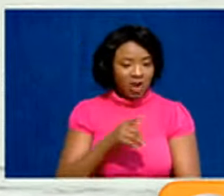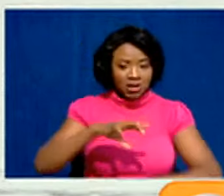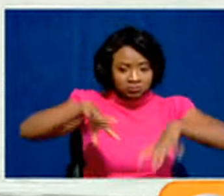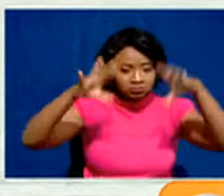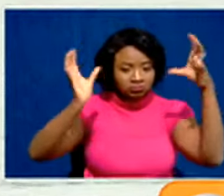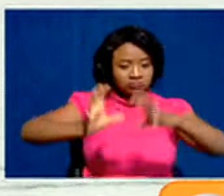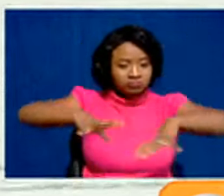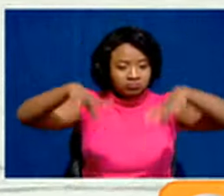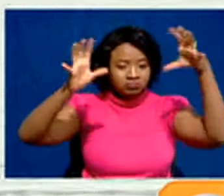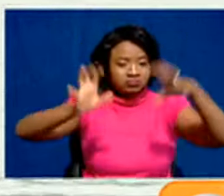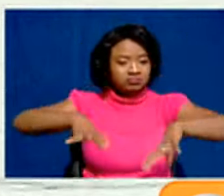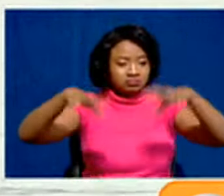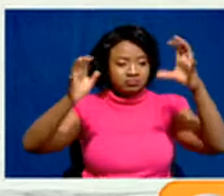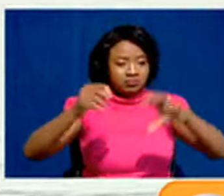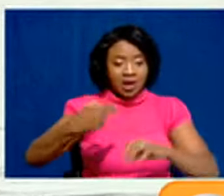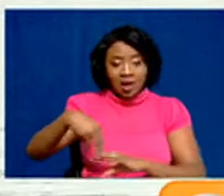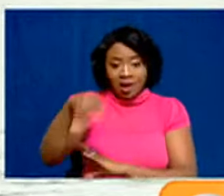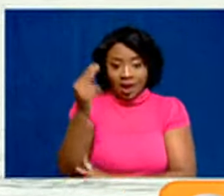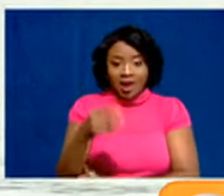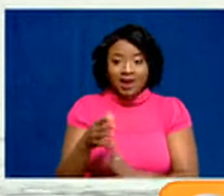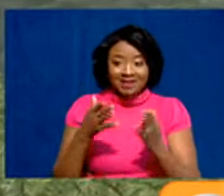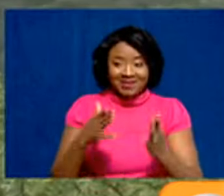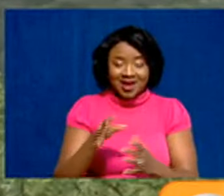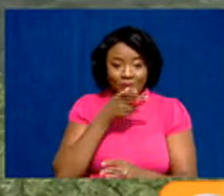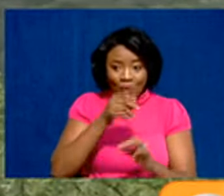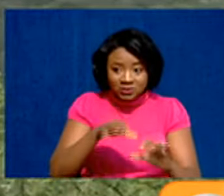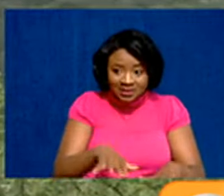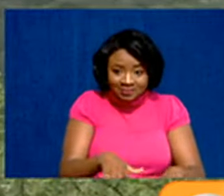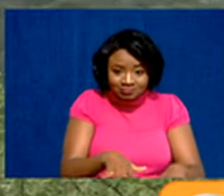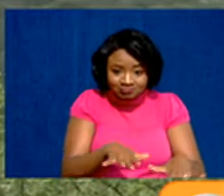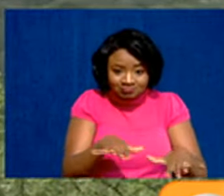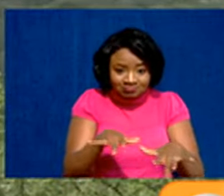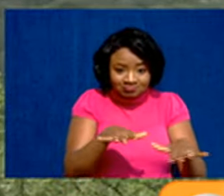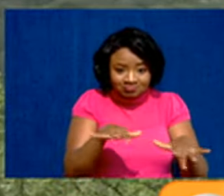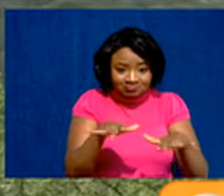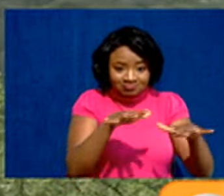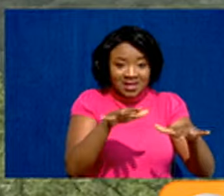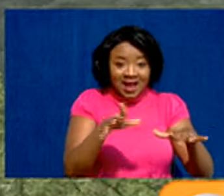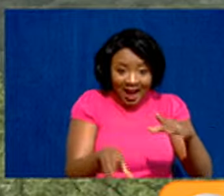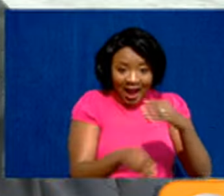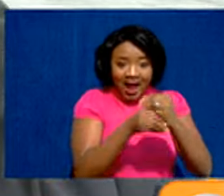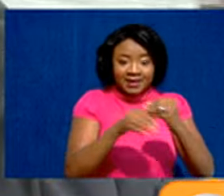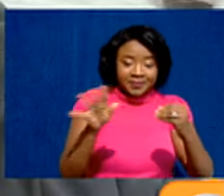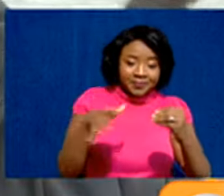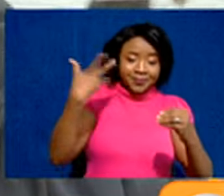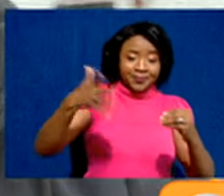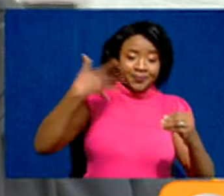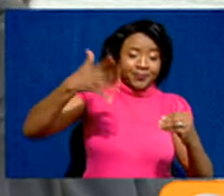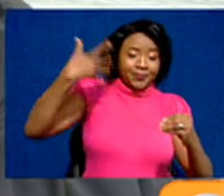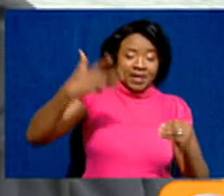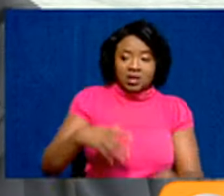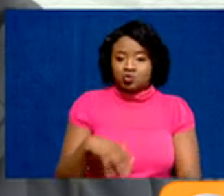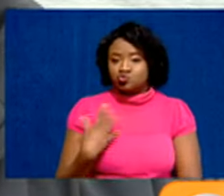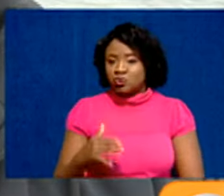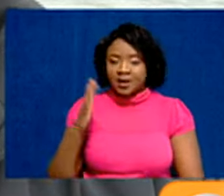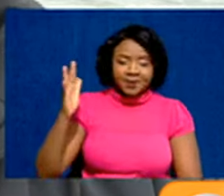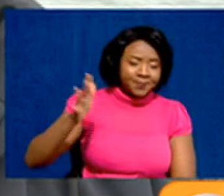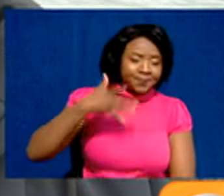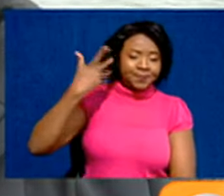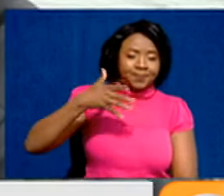kubwa imeripotiwa na kuongeza viwango vya maji na kuandamana na upepo mkali. Mawimbi imekuja kwa wingi